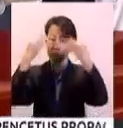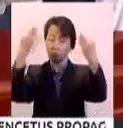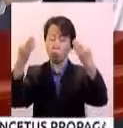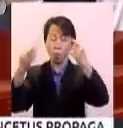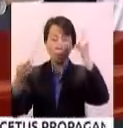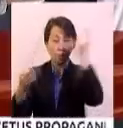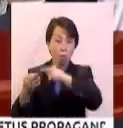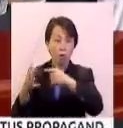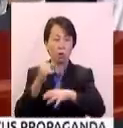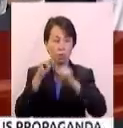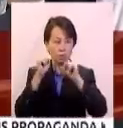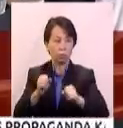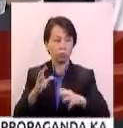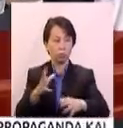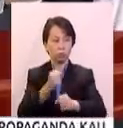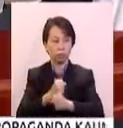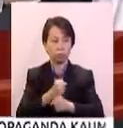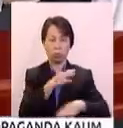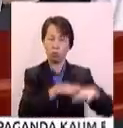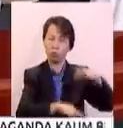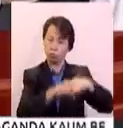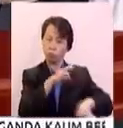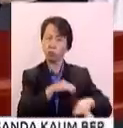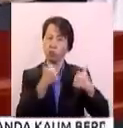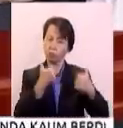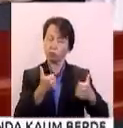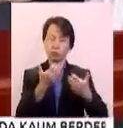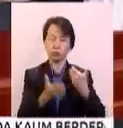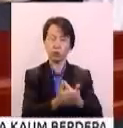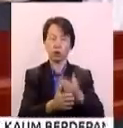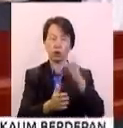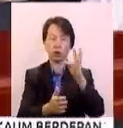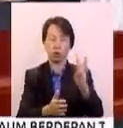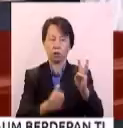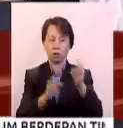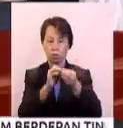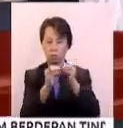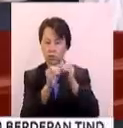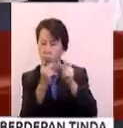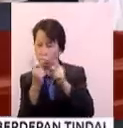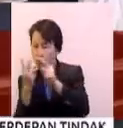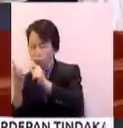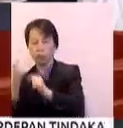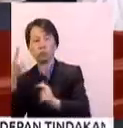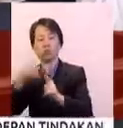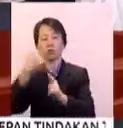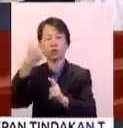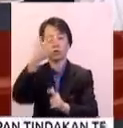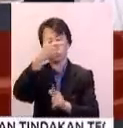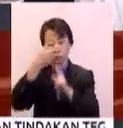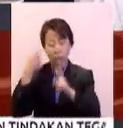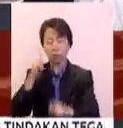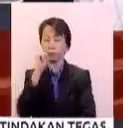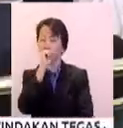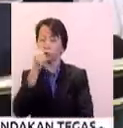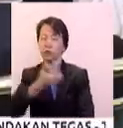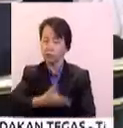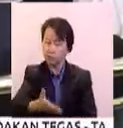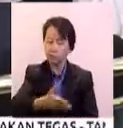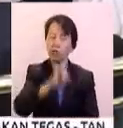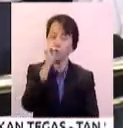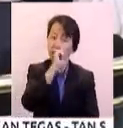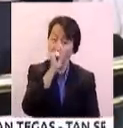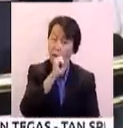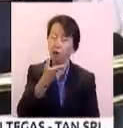mendadak selain mampu memperoleh pendapatan lumayan sehingga 6 rangka sebulan hasil persembahan, jemputan stesen